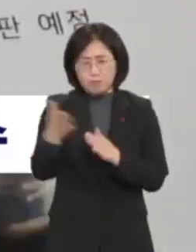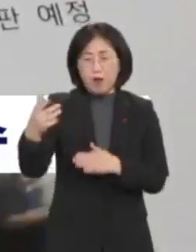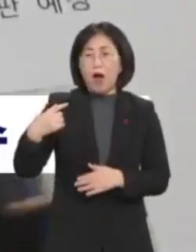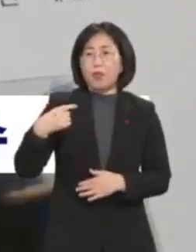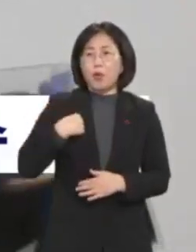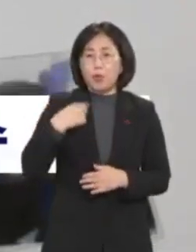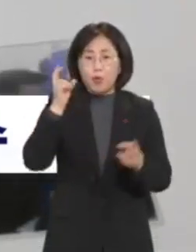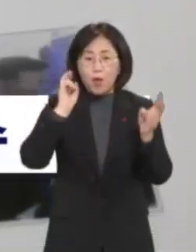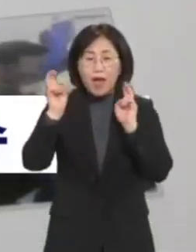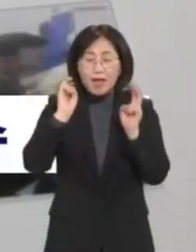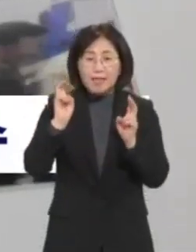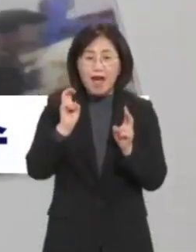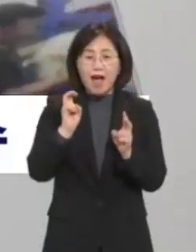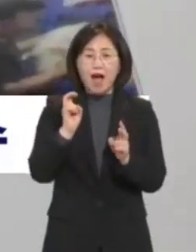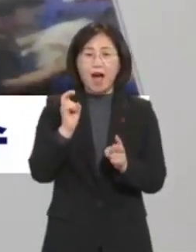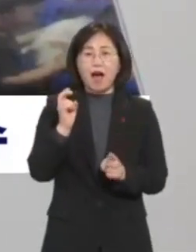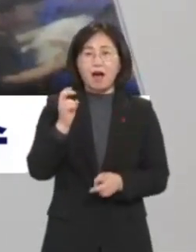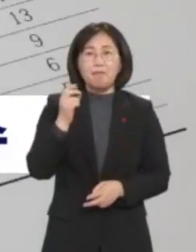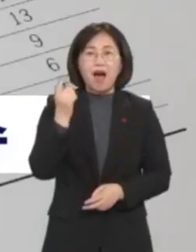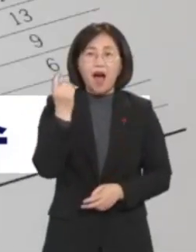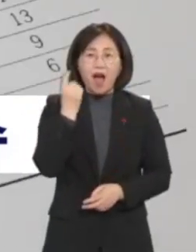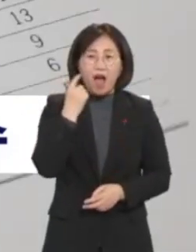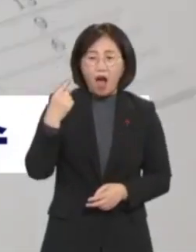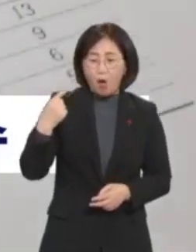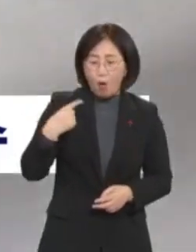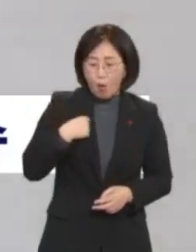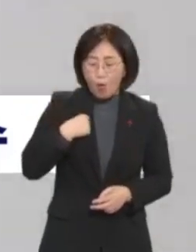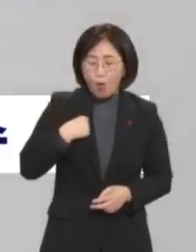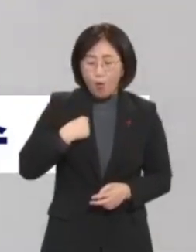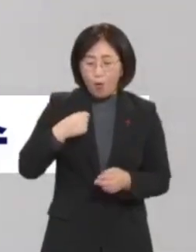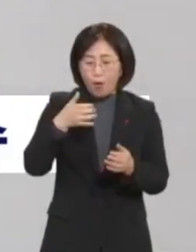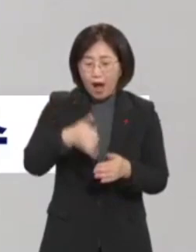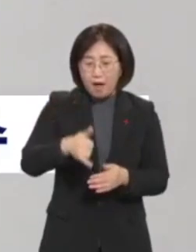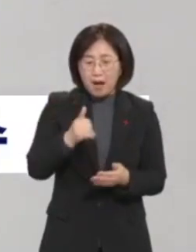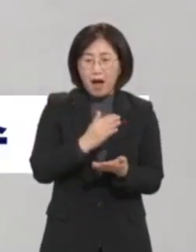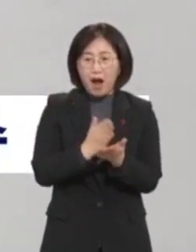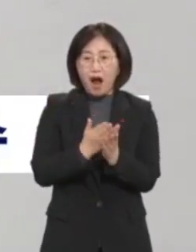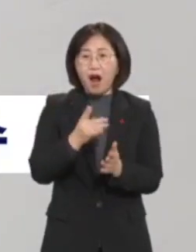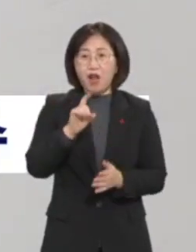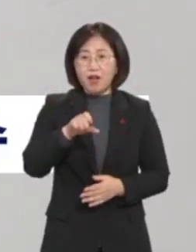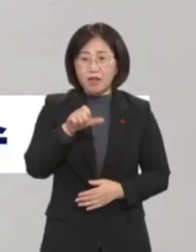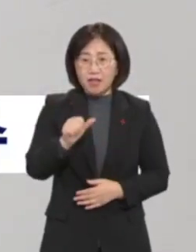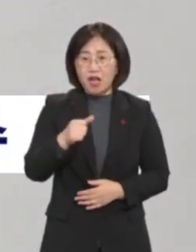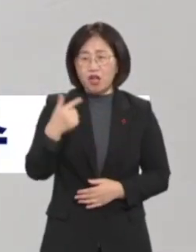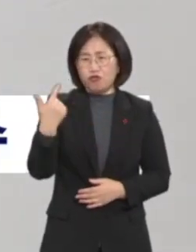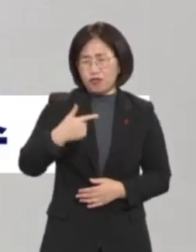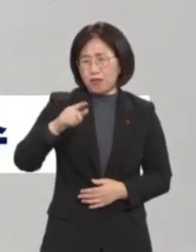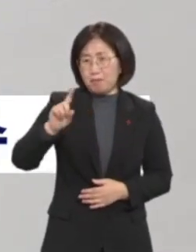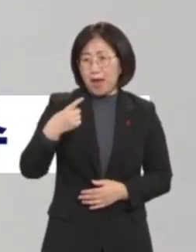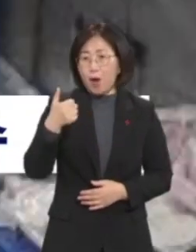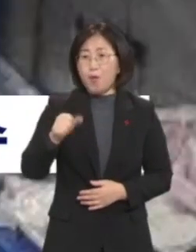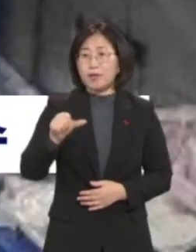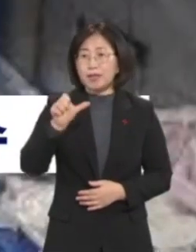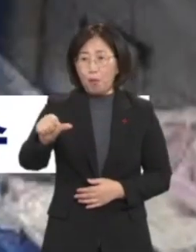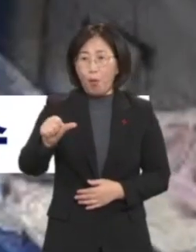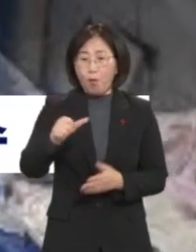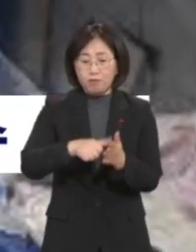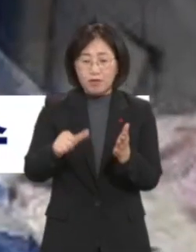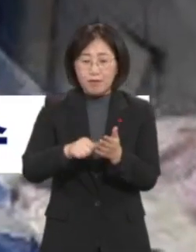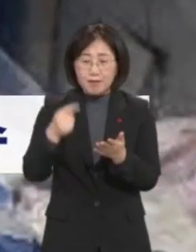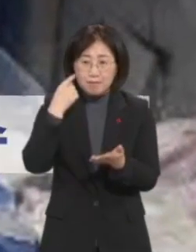브랜드의 짝퉁 옷과 가방 등 예순 다섯 개 브랜드의 위조 상품 6100 쉰 다섯 점을